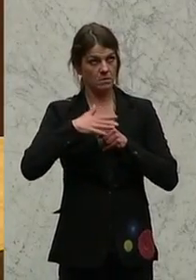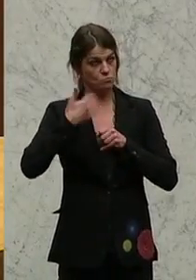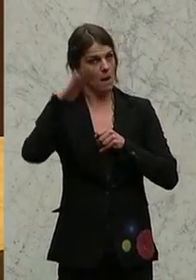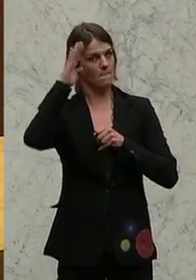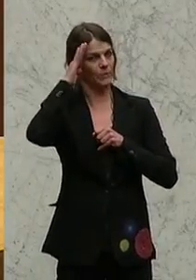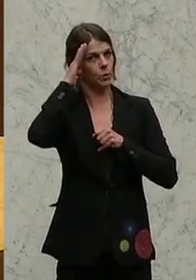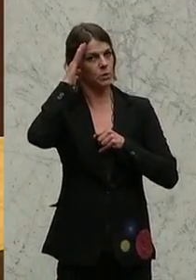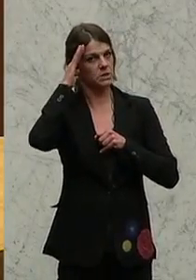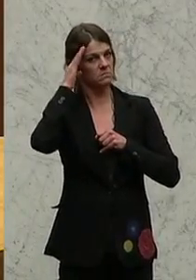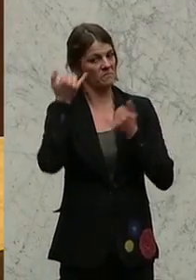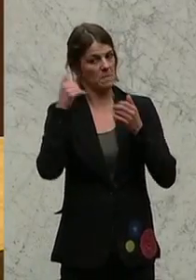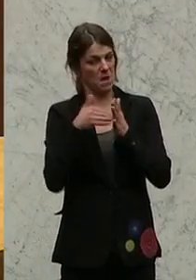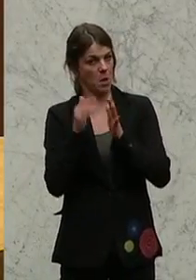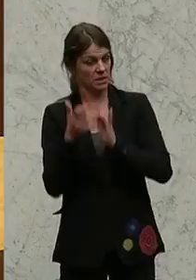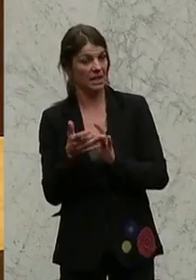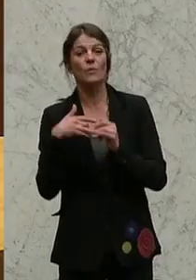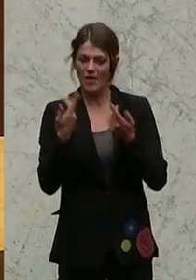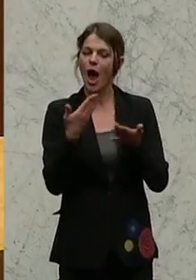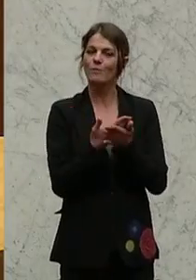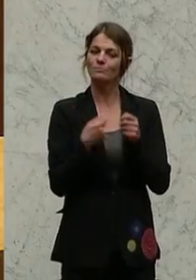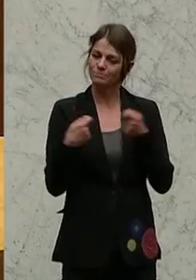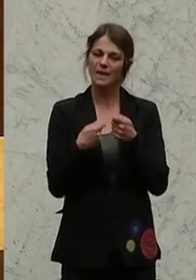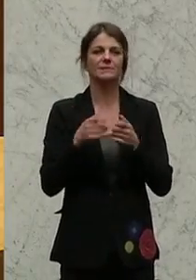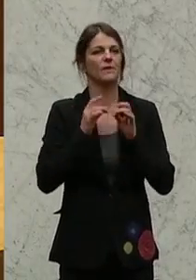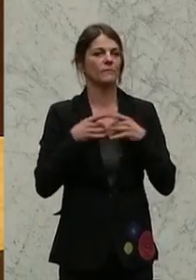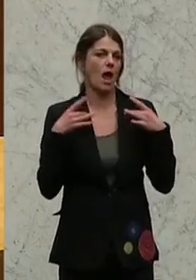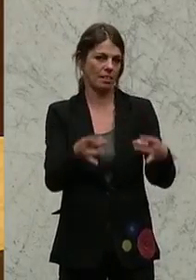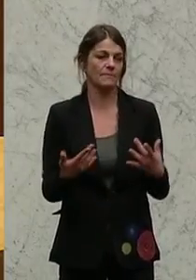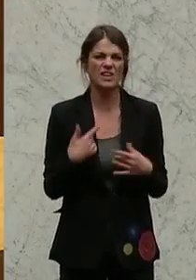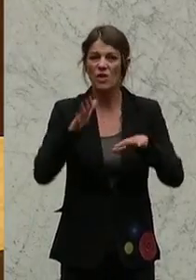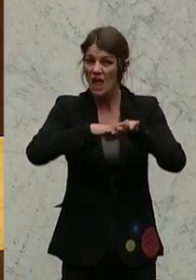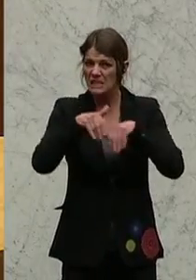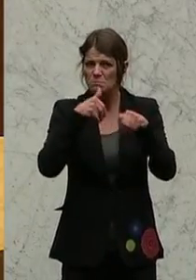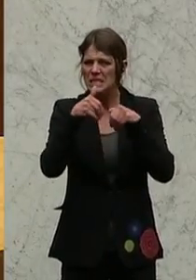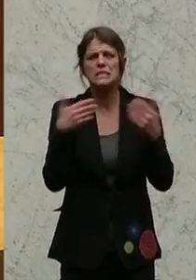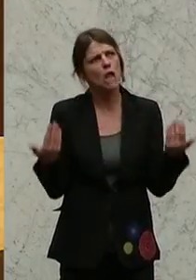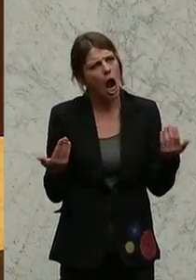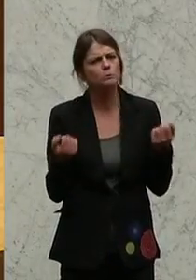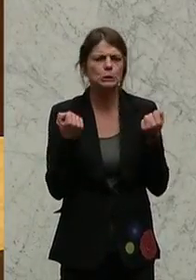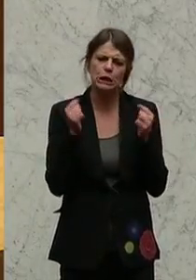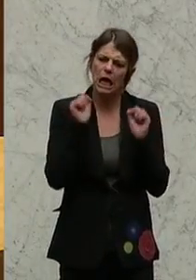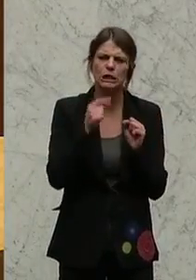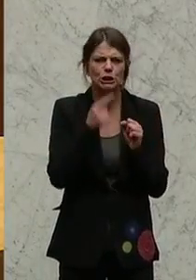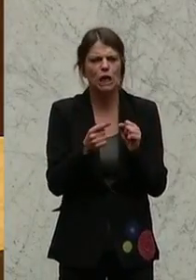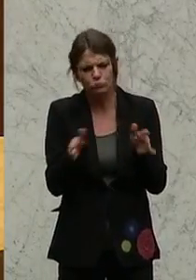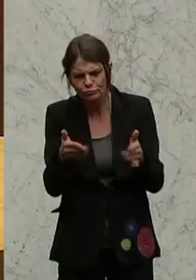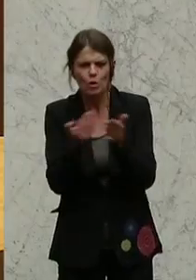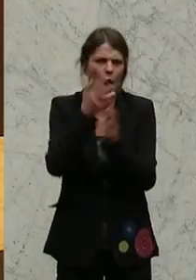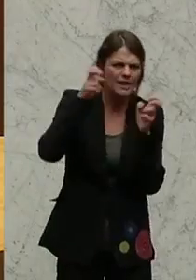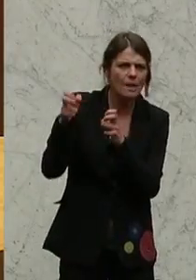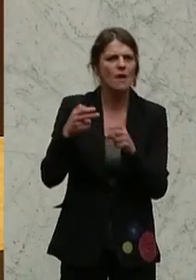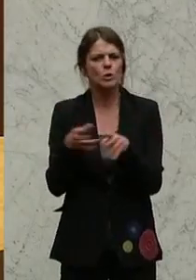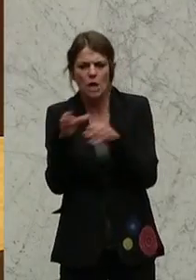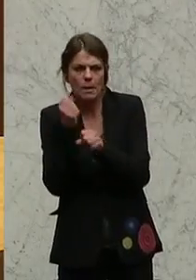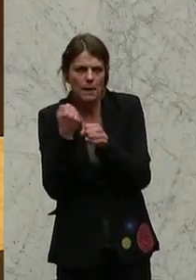bewusst zu sein und dementsprechend zu handeln. Also ein Netzministerium könnte sicherlich Themen anstoßen, Vorarbeit leisten, Zusammenarbeit